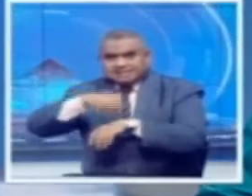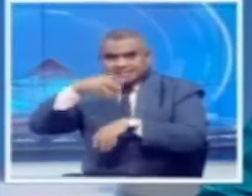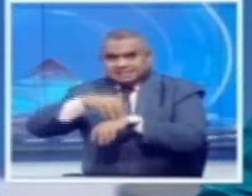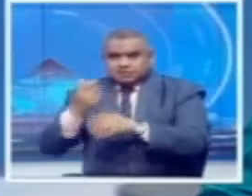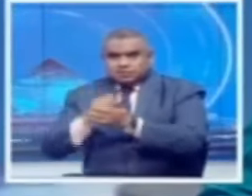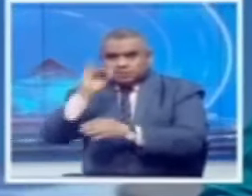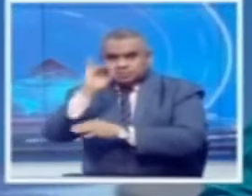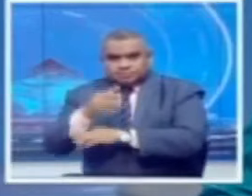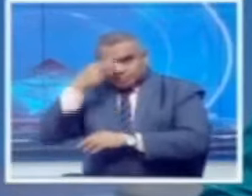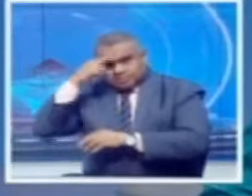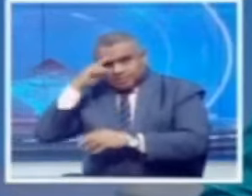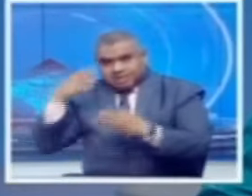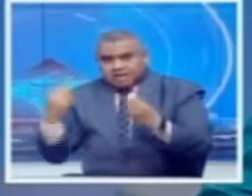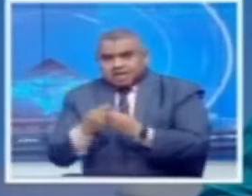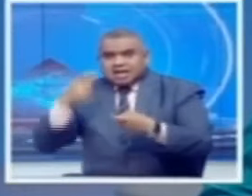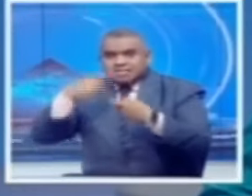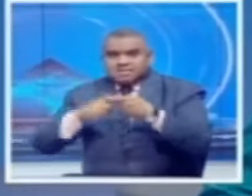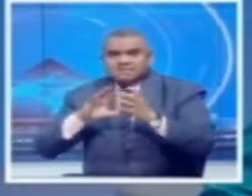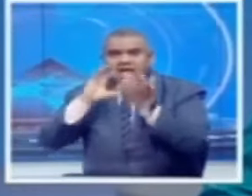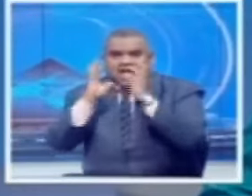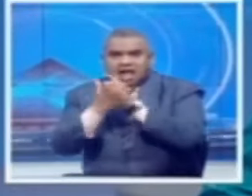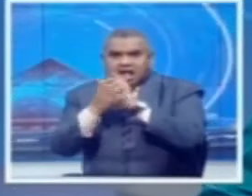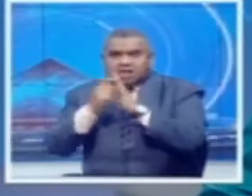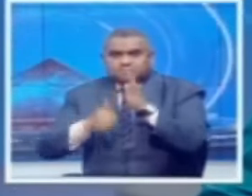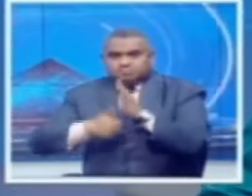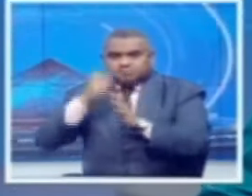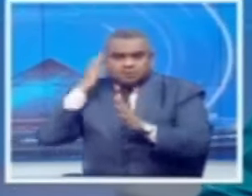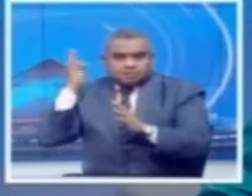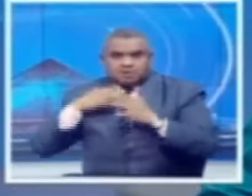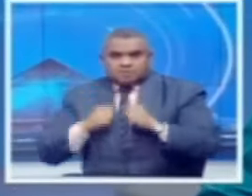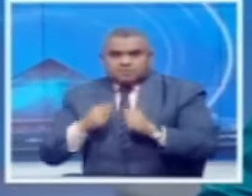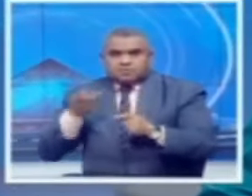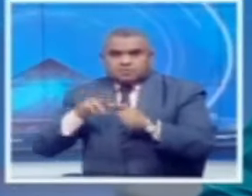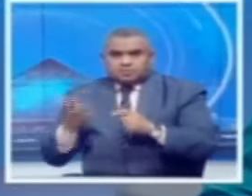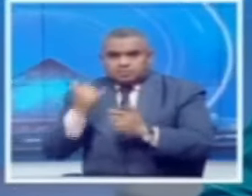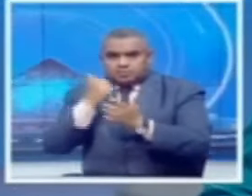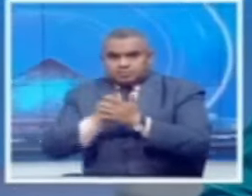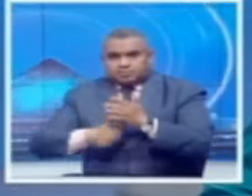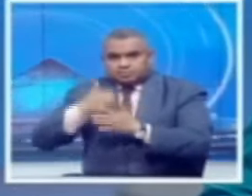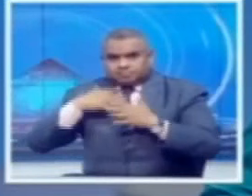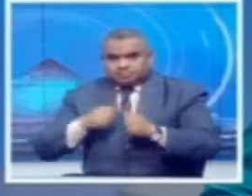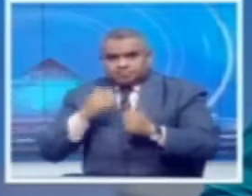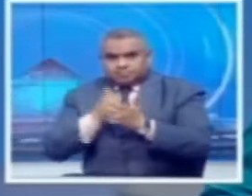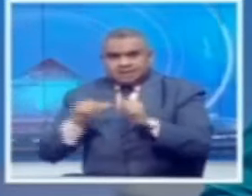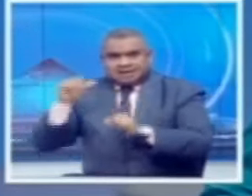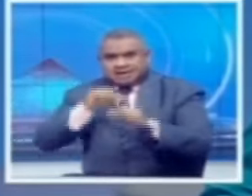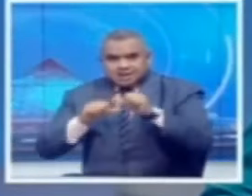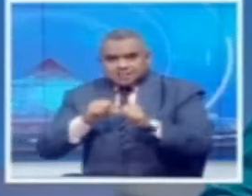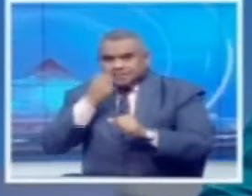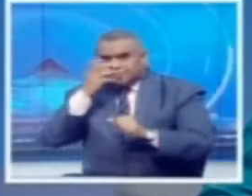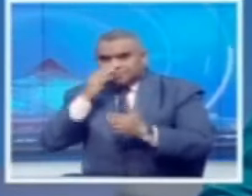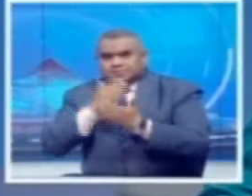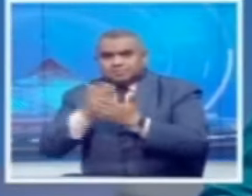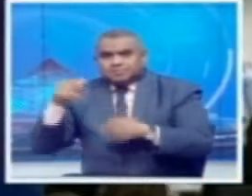تحت شعار الاتفاقيات العالمية من أجل كوكب صحي، الإدارة السليمة للمواد الكيميائية